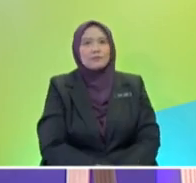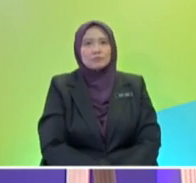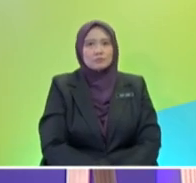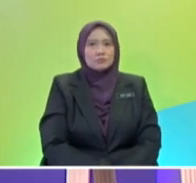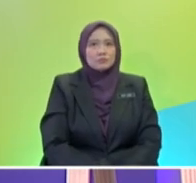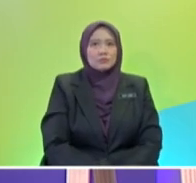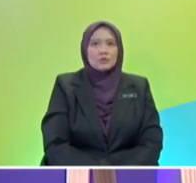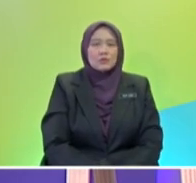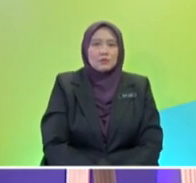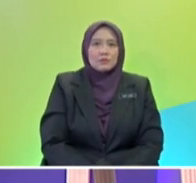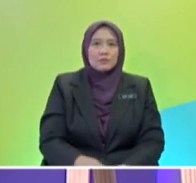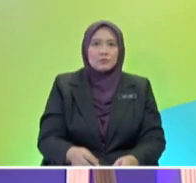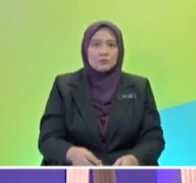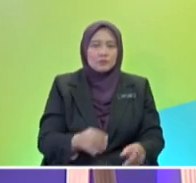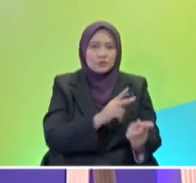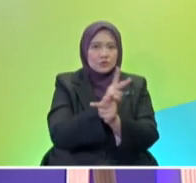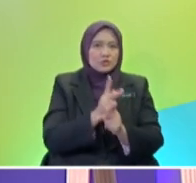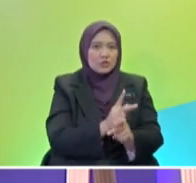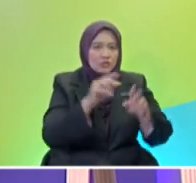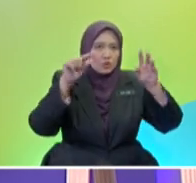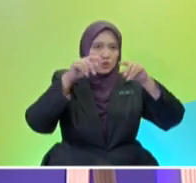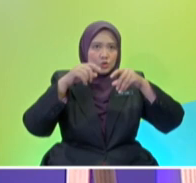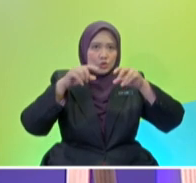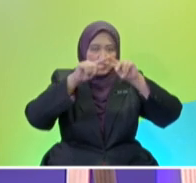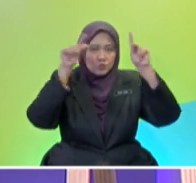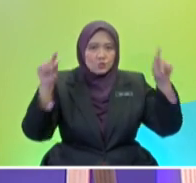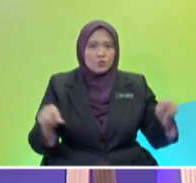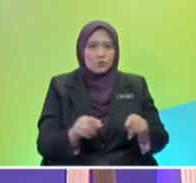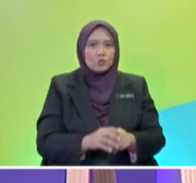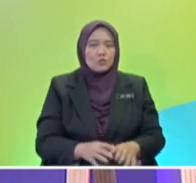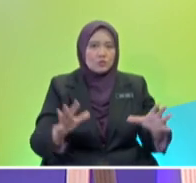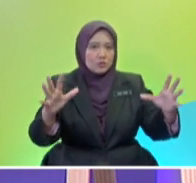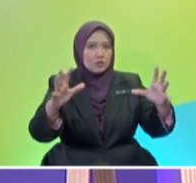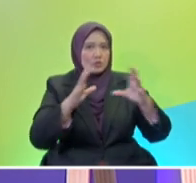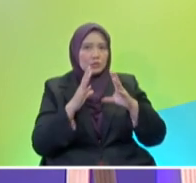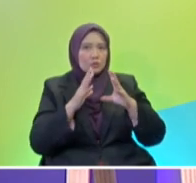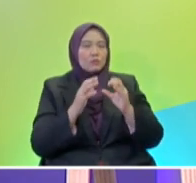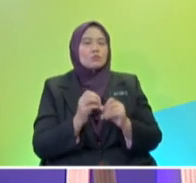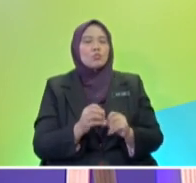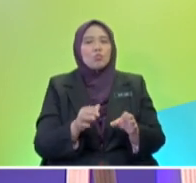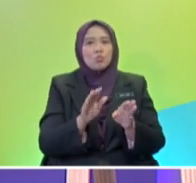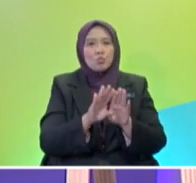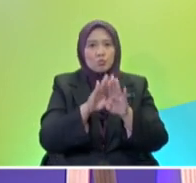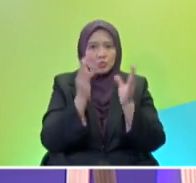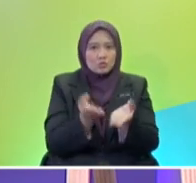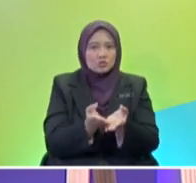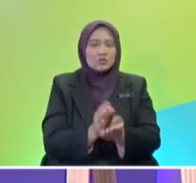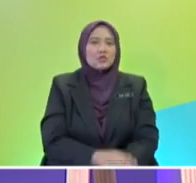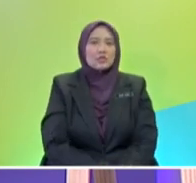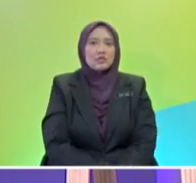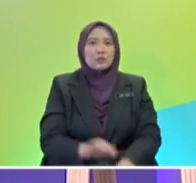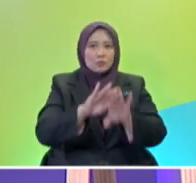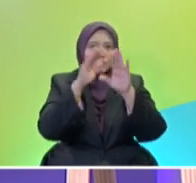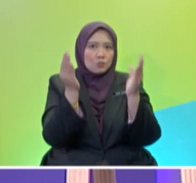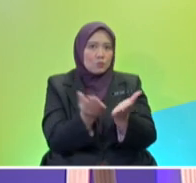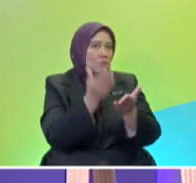tersebut berhenti bergerak jadi Oke inilah 5 kesandeye yang mana